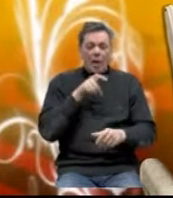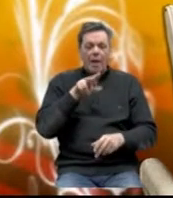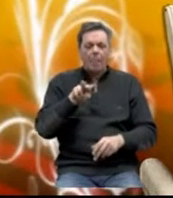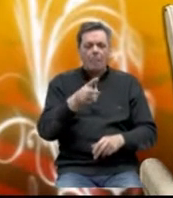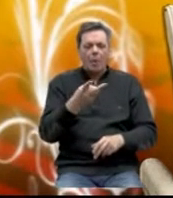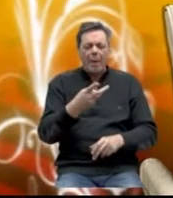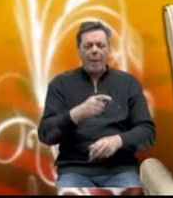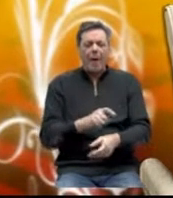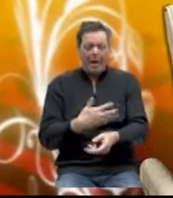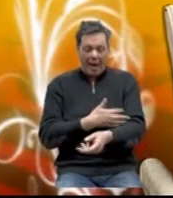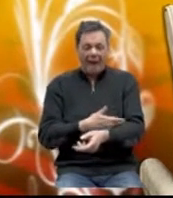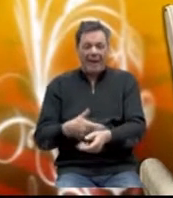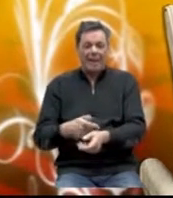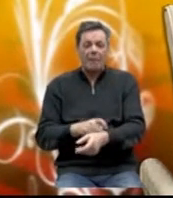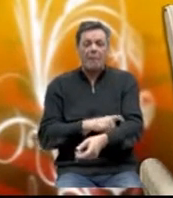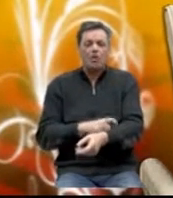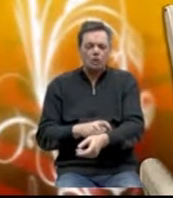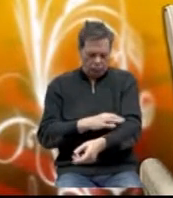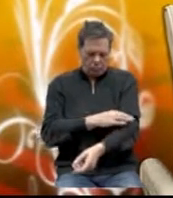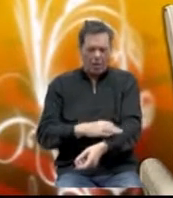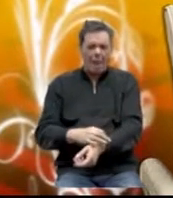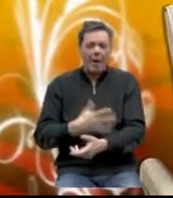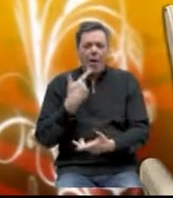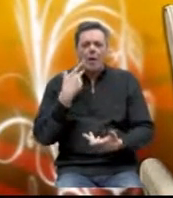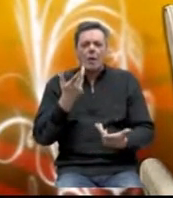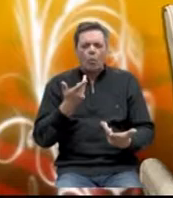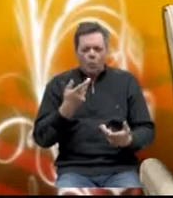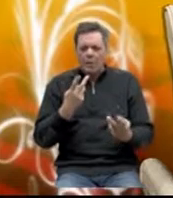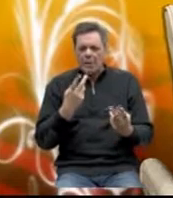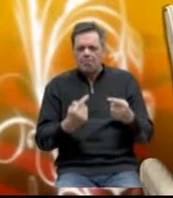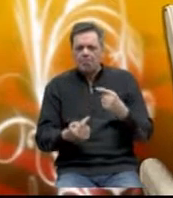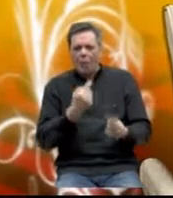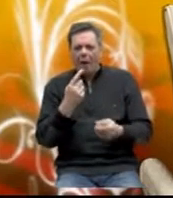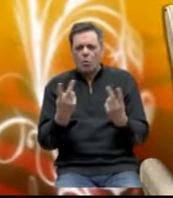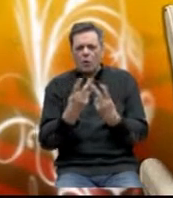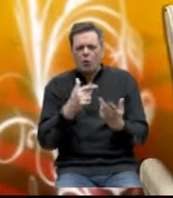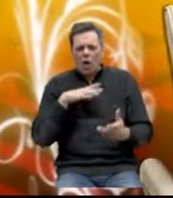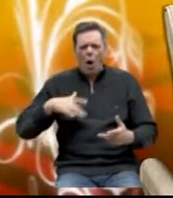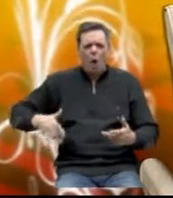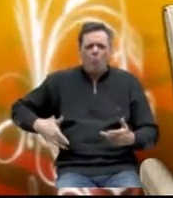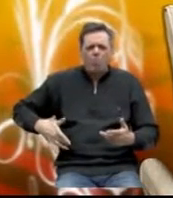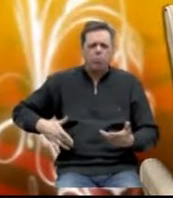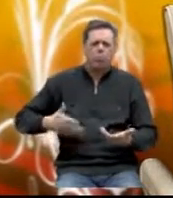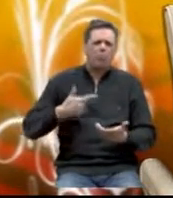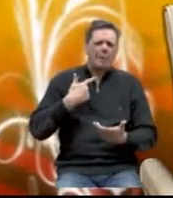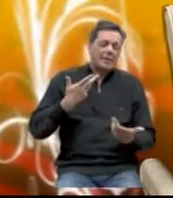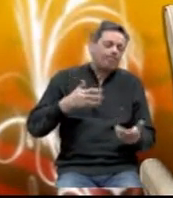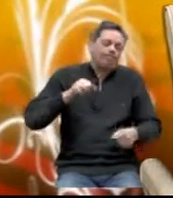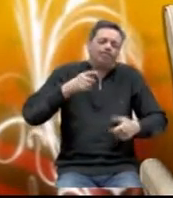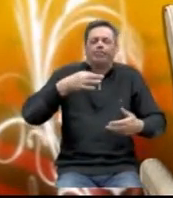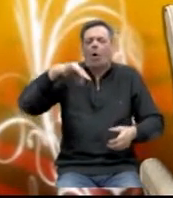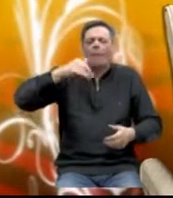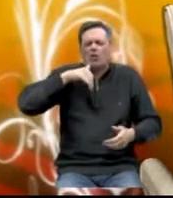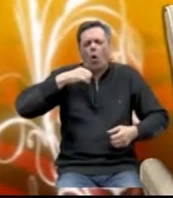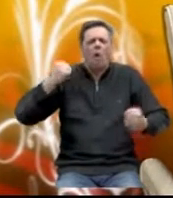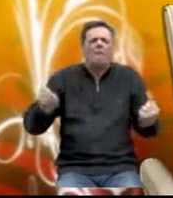na krvnim žilama, koje se isto tako javljaju nekako slično kao i bubrez ili nešto čak kasnije, ovisno o fizičkoj aktivnosti